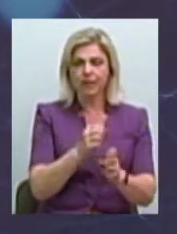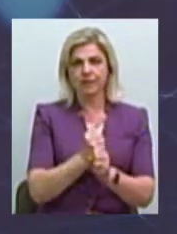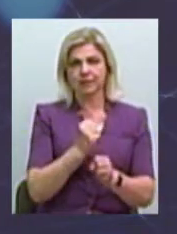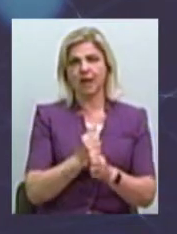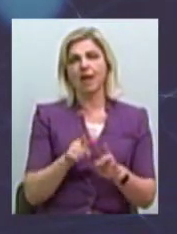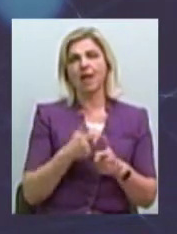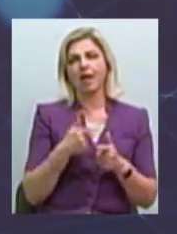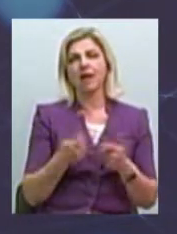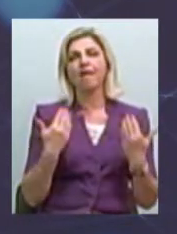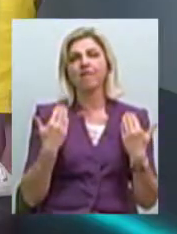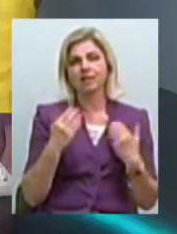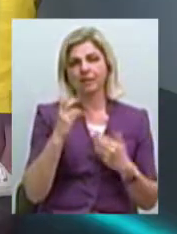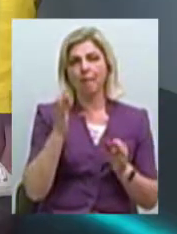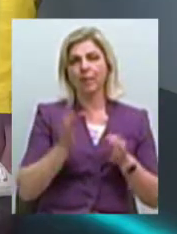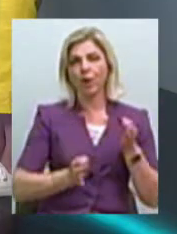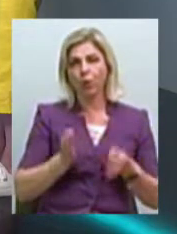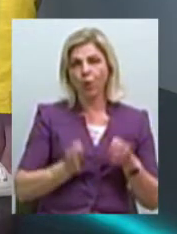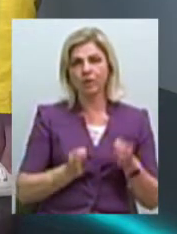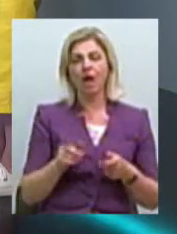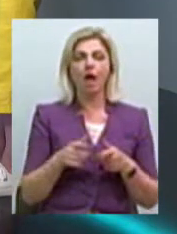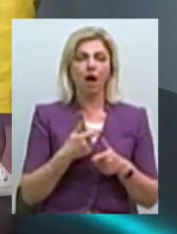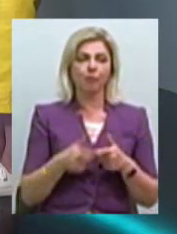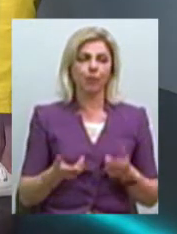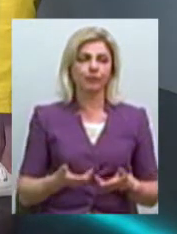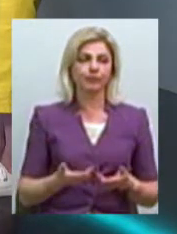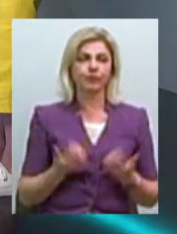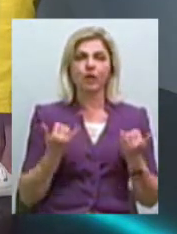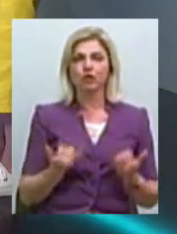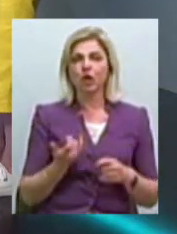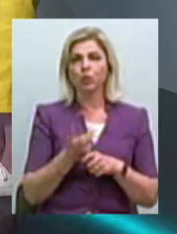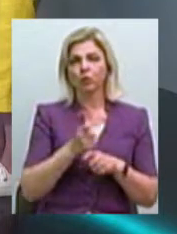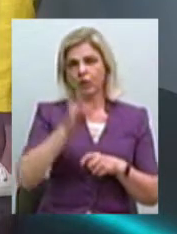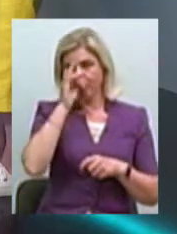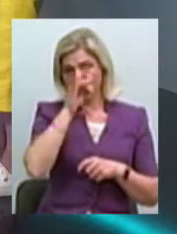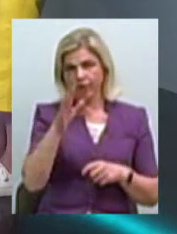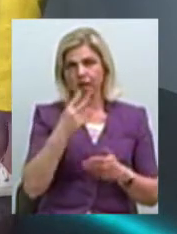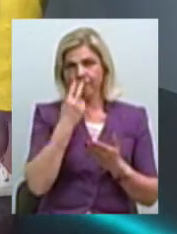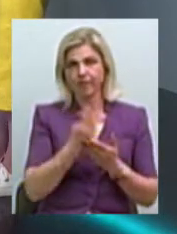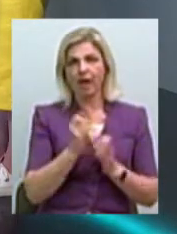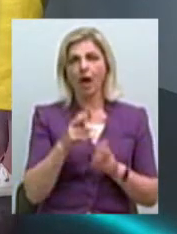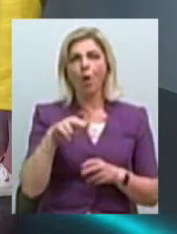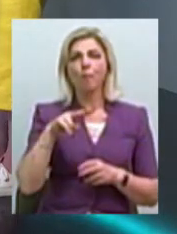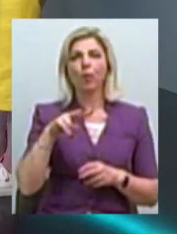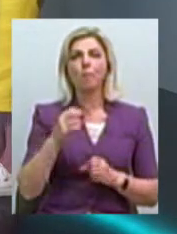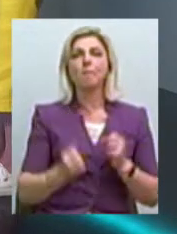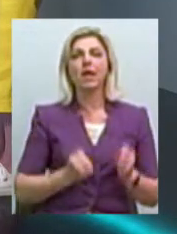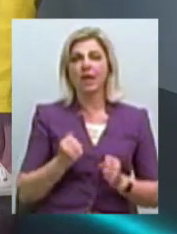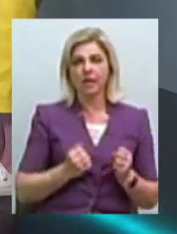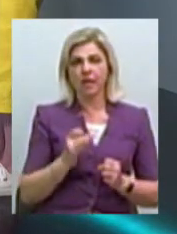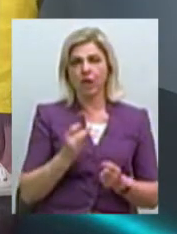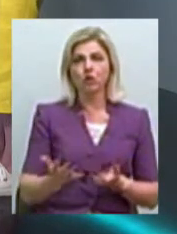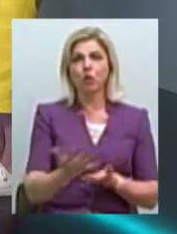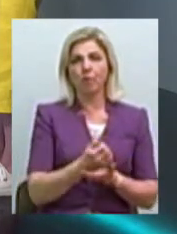на природі, або якісь зараз дуже популярний такий вид, як плогін, тобто ти біжиш і збираєш